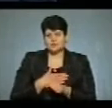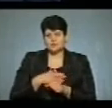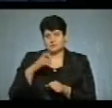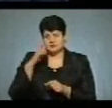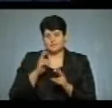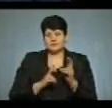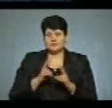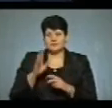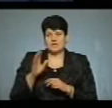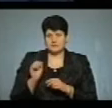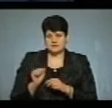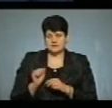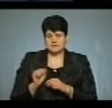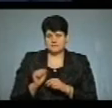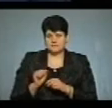комунального підприємства.